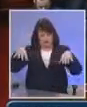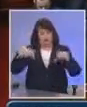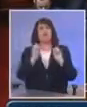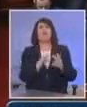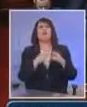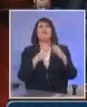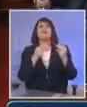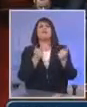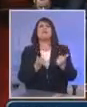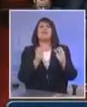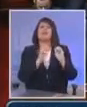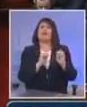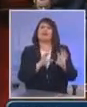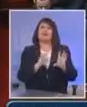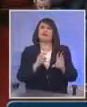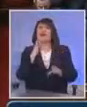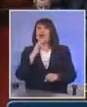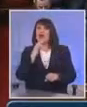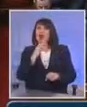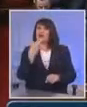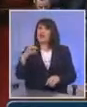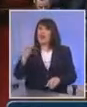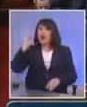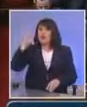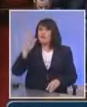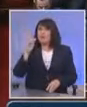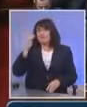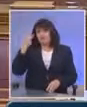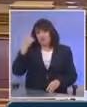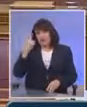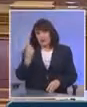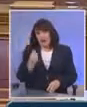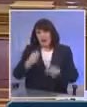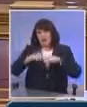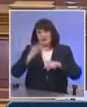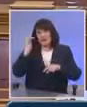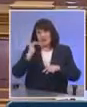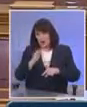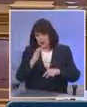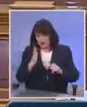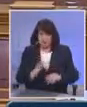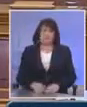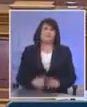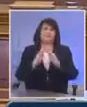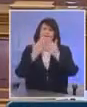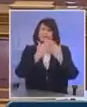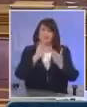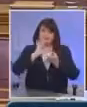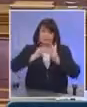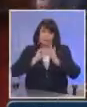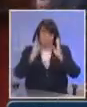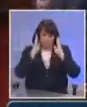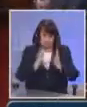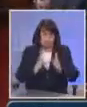των Ελλήνων λόγω των γλωσσικών αδυναμιών των αλλοδαπών. Επανεγγραφή των ιστορικών βιβλίων με έμφαση στο μάθημα της